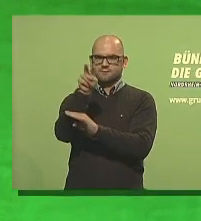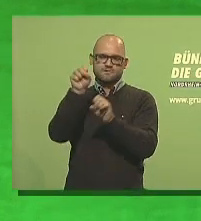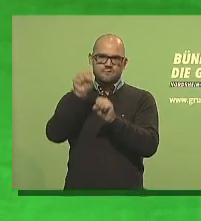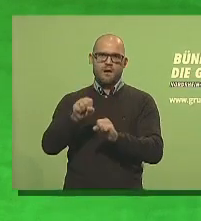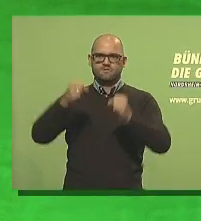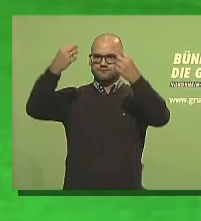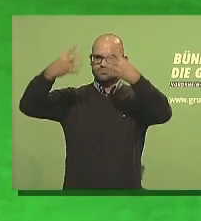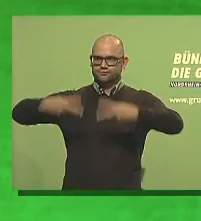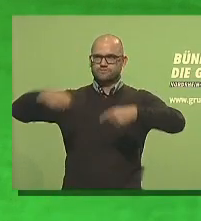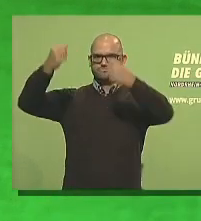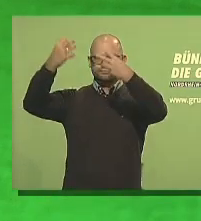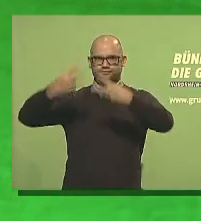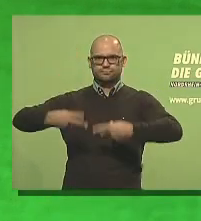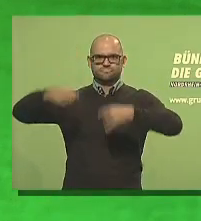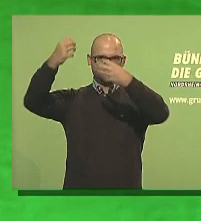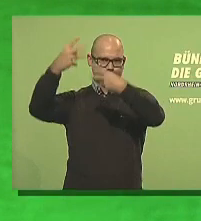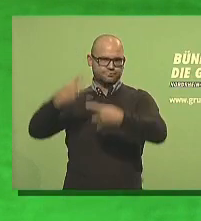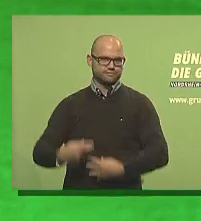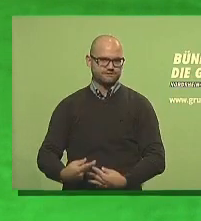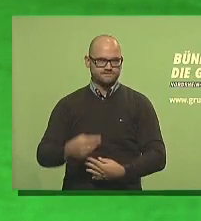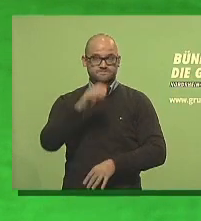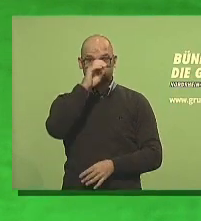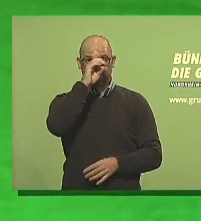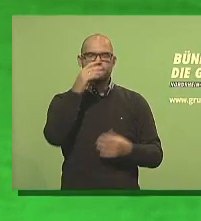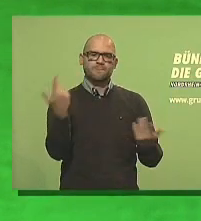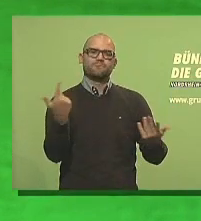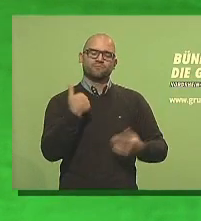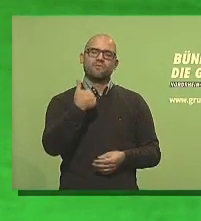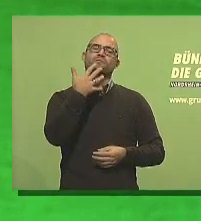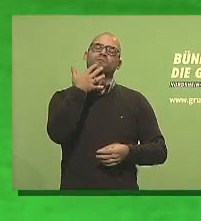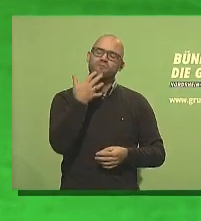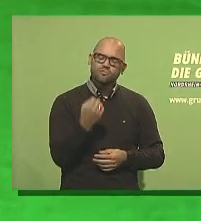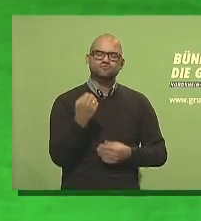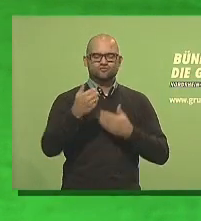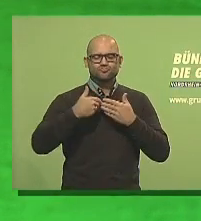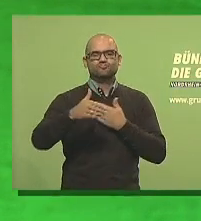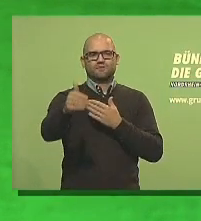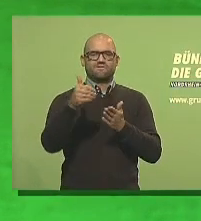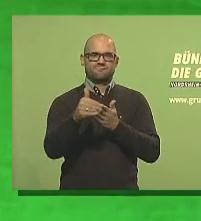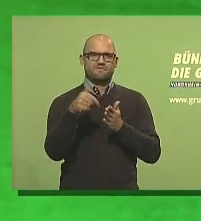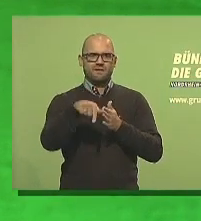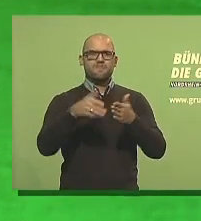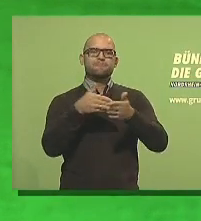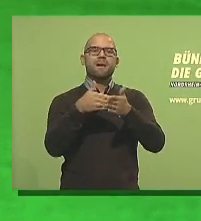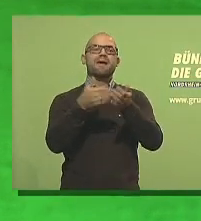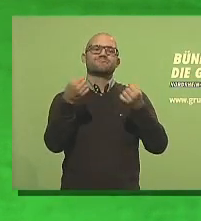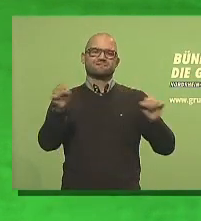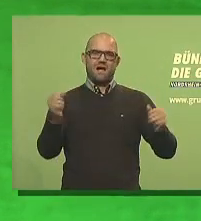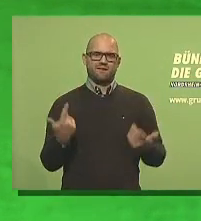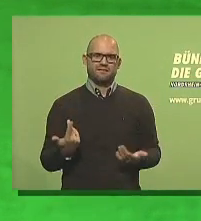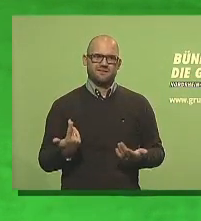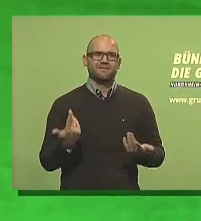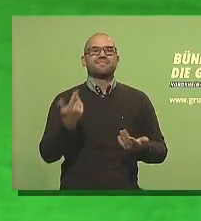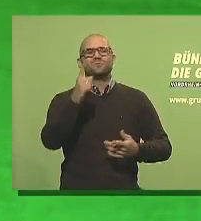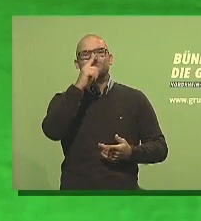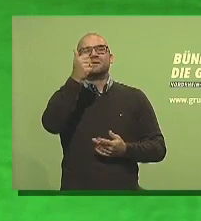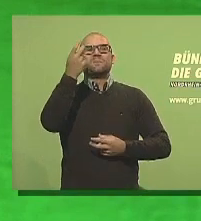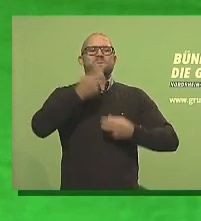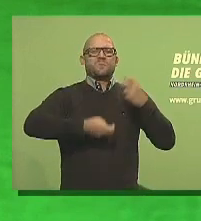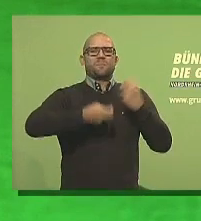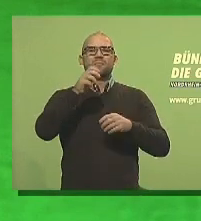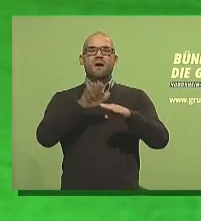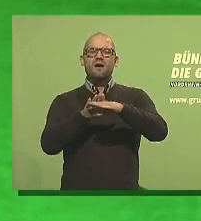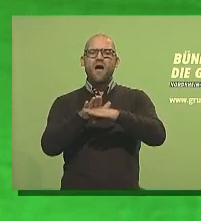sagen, denn wir bemühen uns jetzt schon, unsere Veranstaltung gut barrierefrei hinzukriegen. Das ist aber beim Thema Rampe nicht ganz